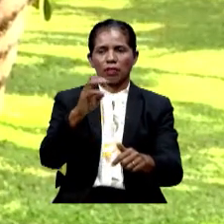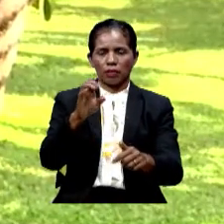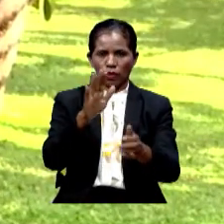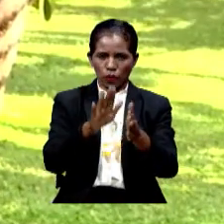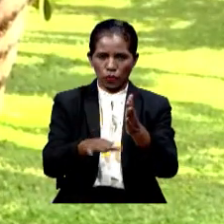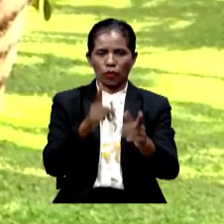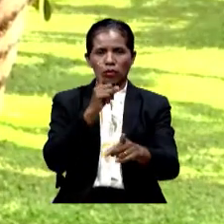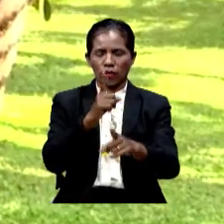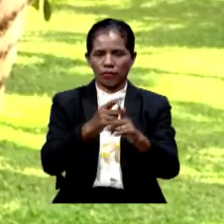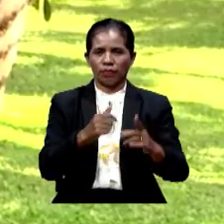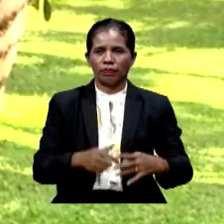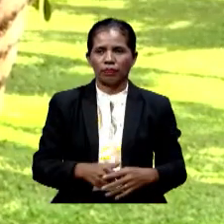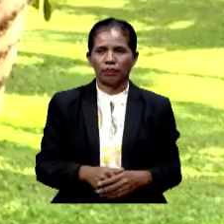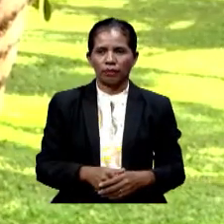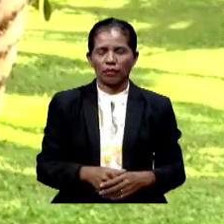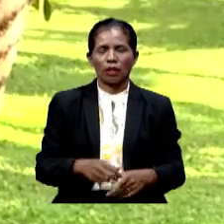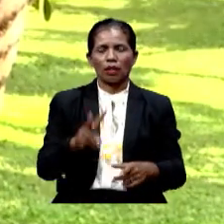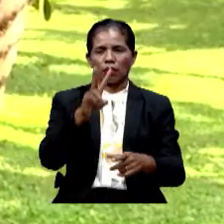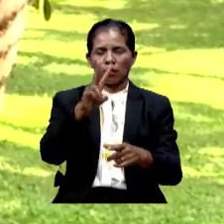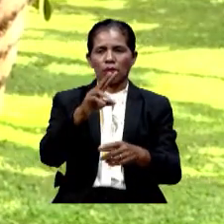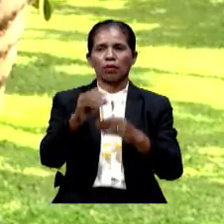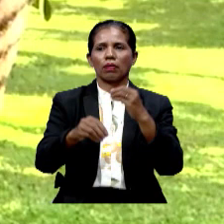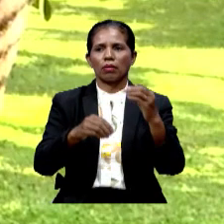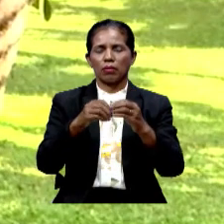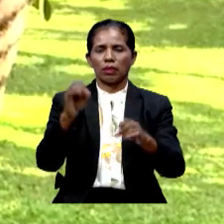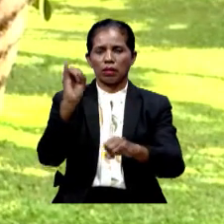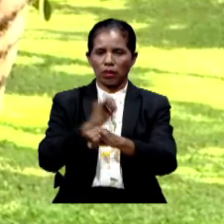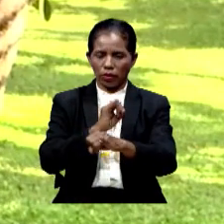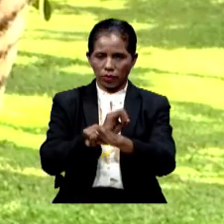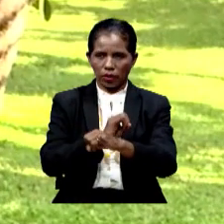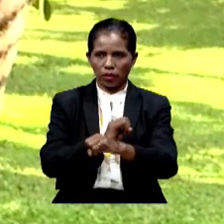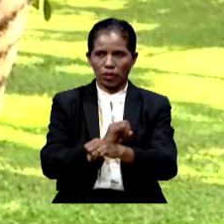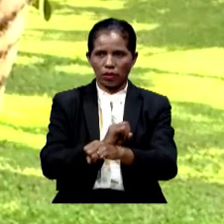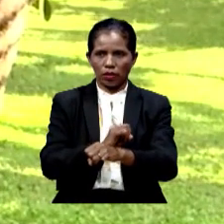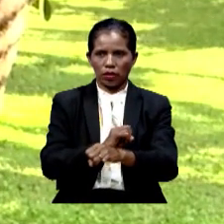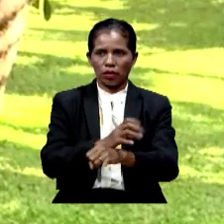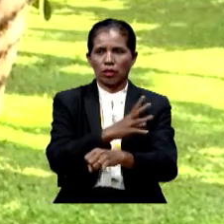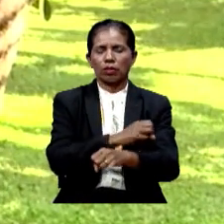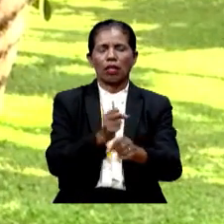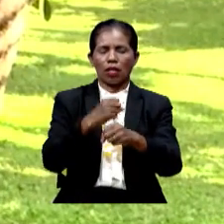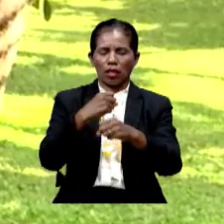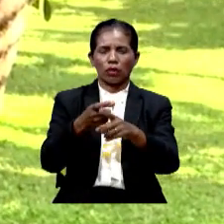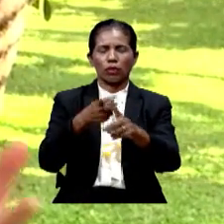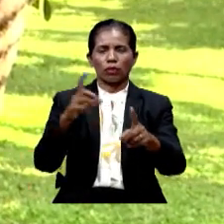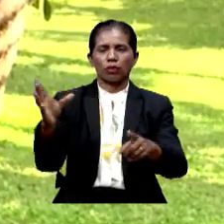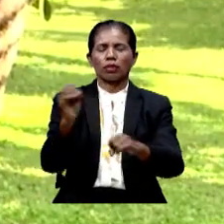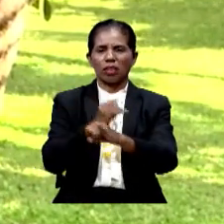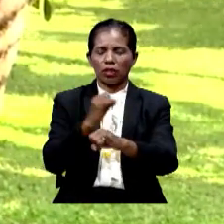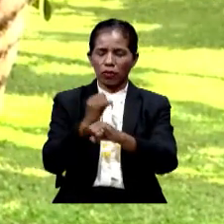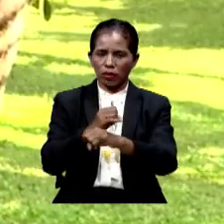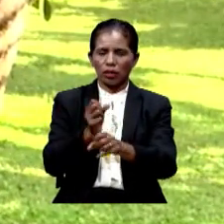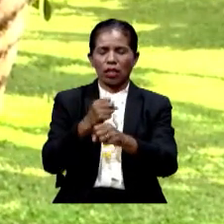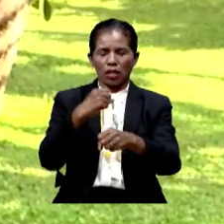sekali. Faktor kedua itu adalah industri. Jadi asap dari pabrik, asap dari PLTU